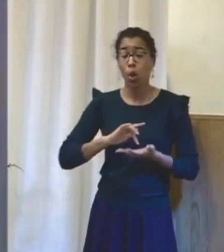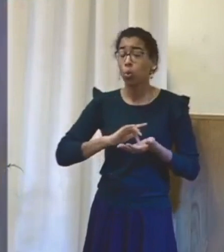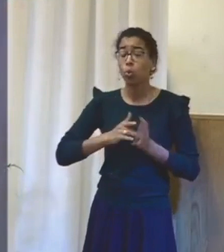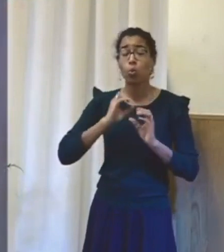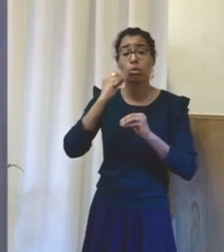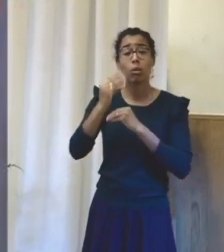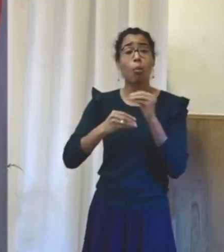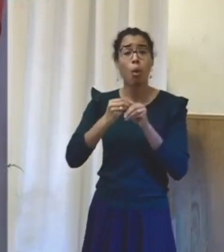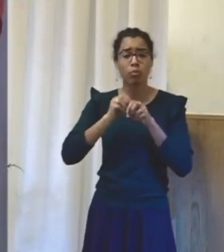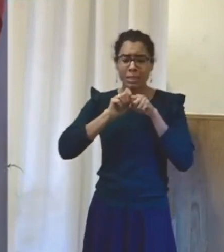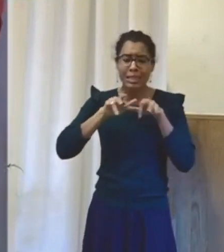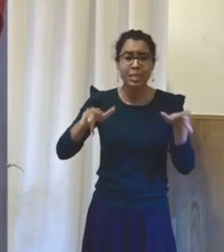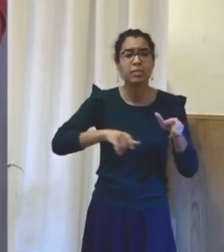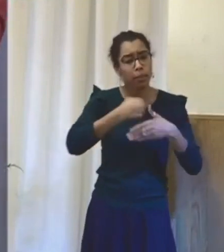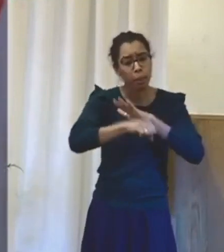terre.